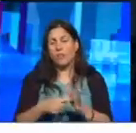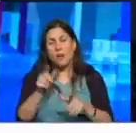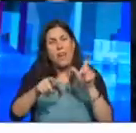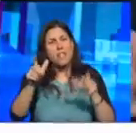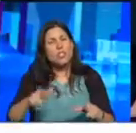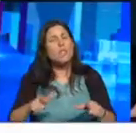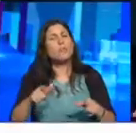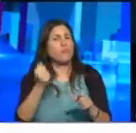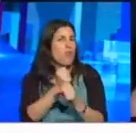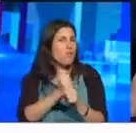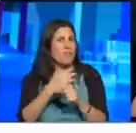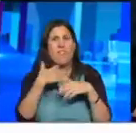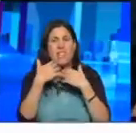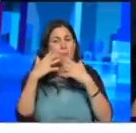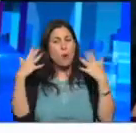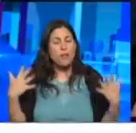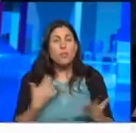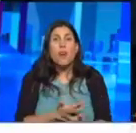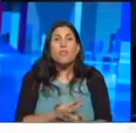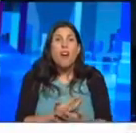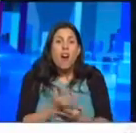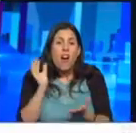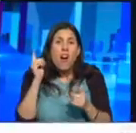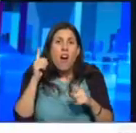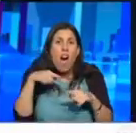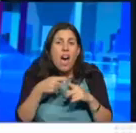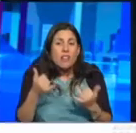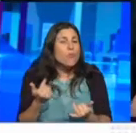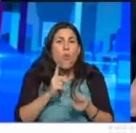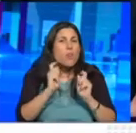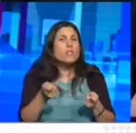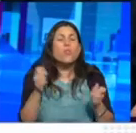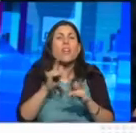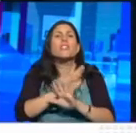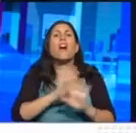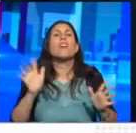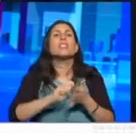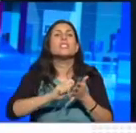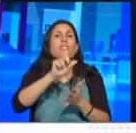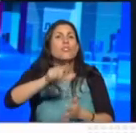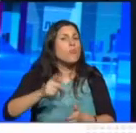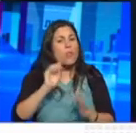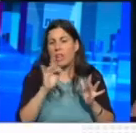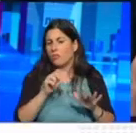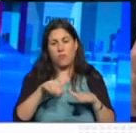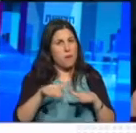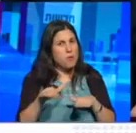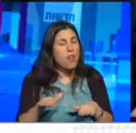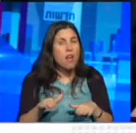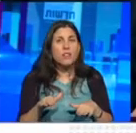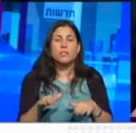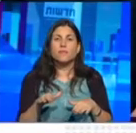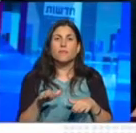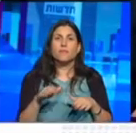ואת כל הסיפורים הגדולים, העובדה היא שעד היום לא הוגש כתב אישום נגד אף אחד, עדיין לא הוגש כתב אישום נגד ראש הממשלה,